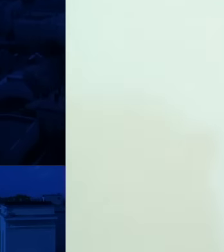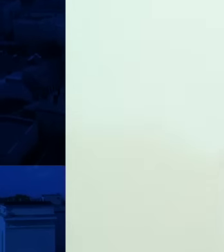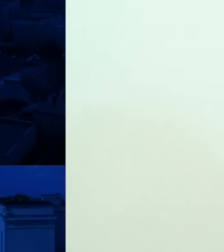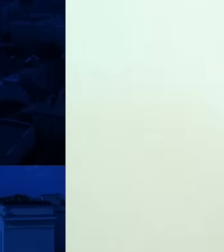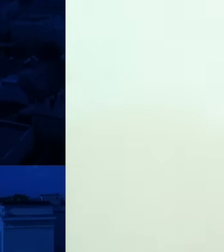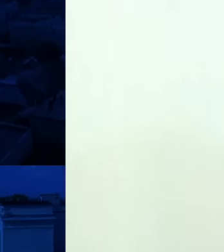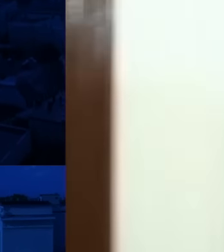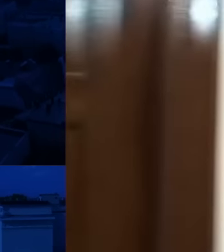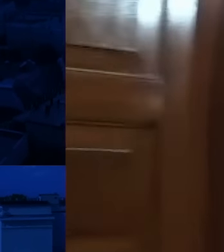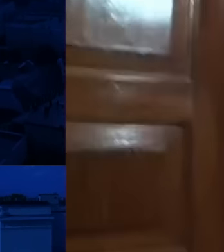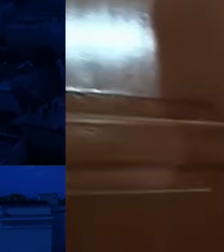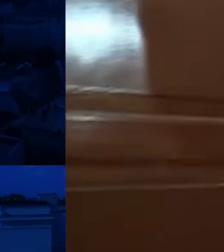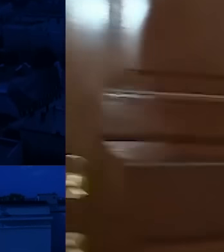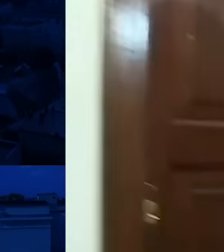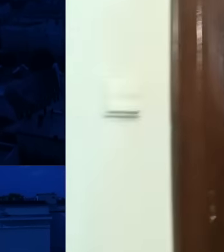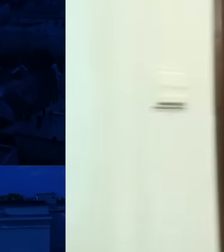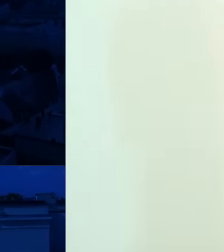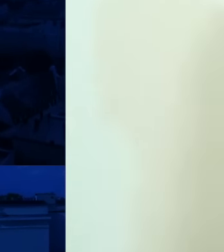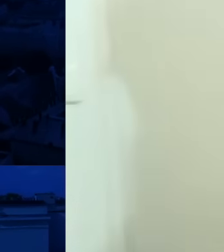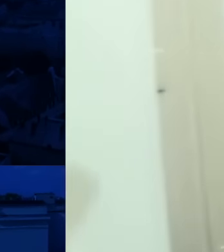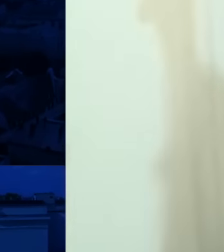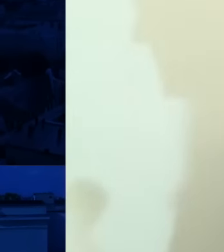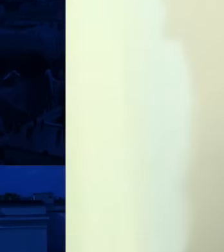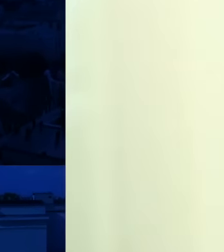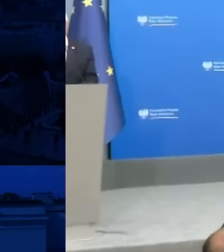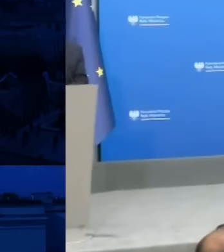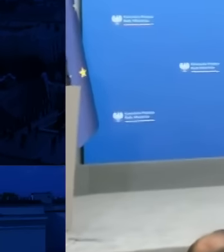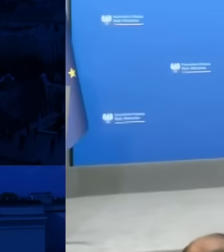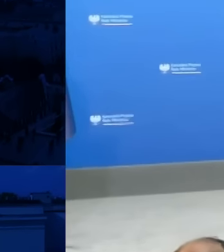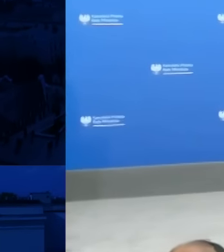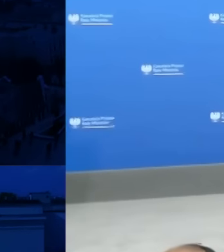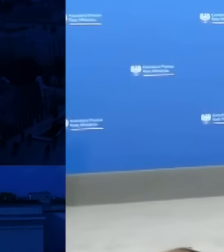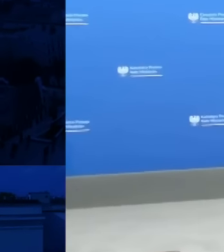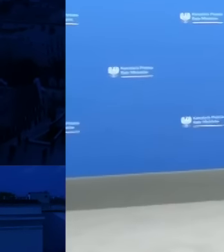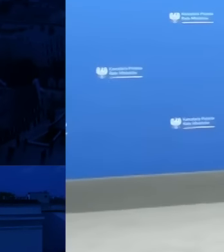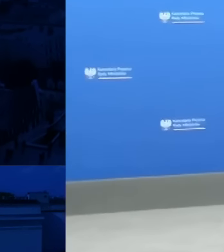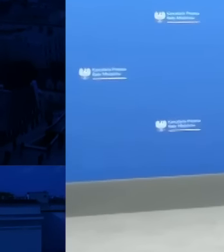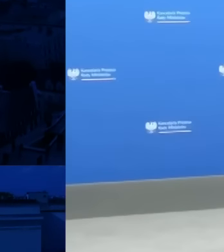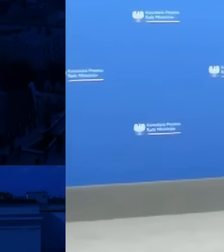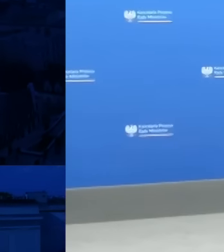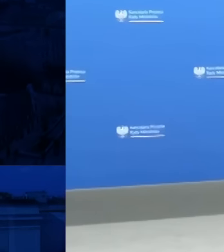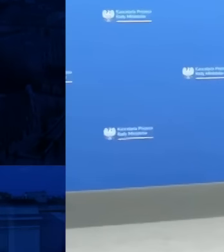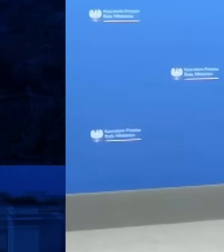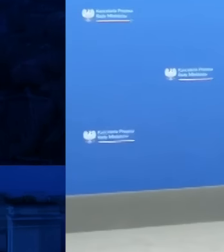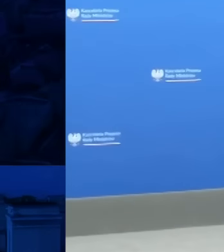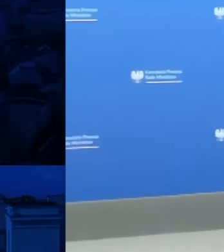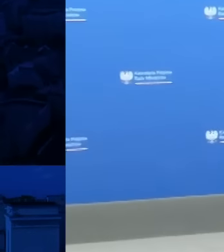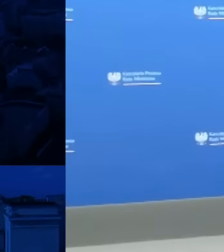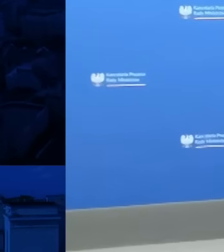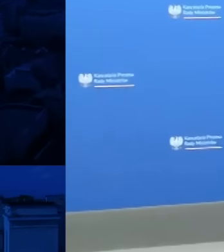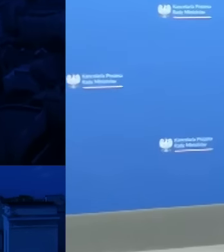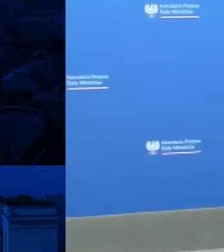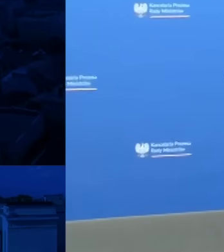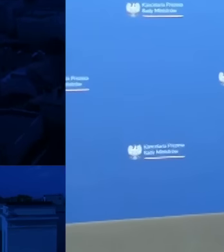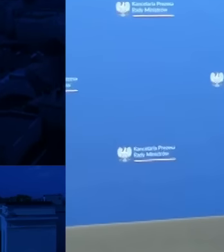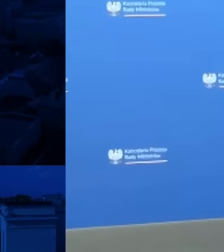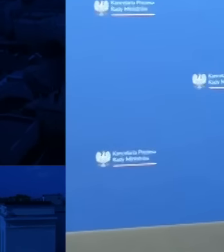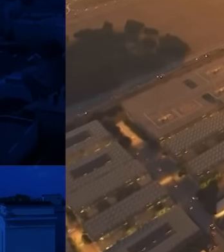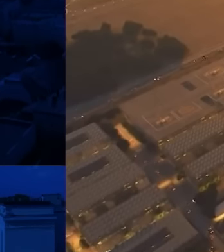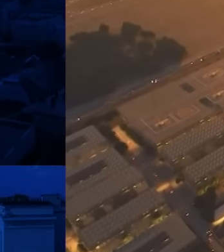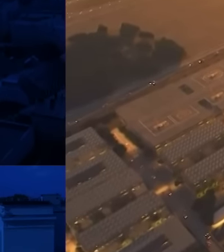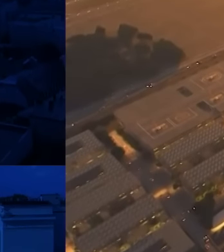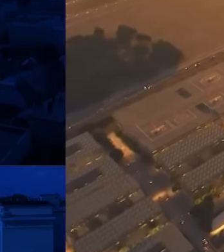Po pół roku unikania konkretnej odpowiedzi Donald Tusk przedstawił pomysł koalicji 13 grudnia na kontynuację projektu Centralnego Portu Komunikacyjnego.